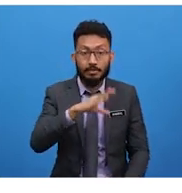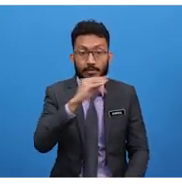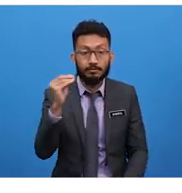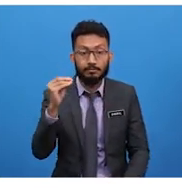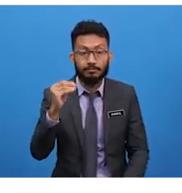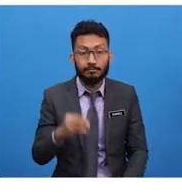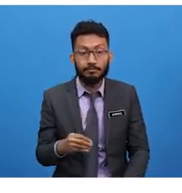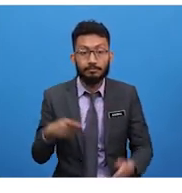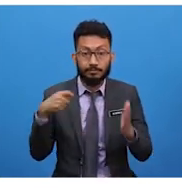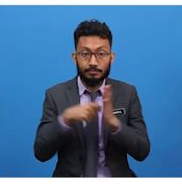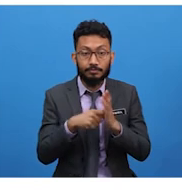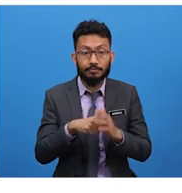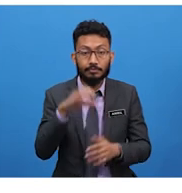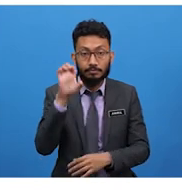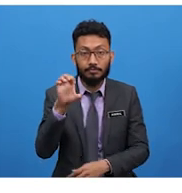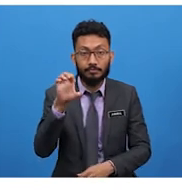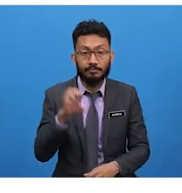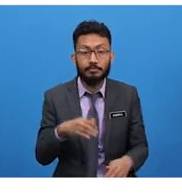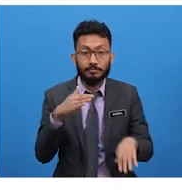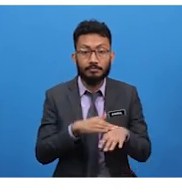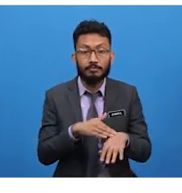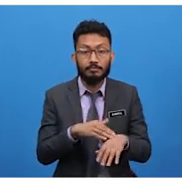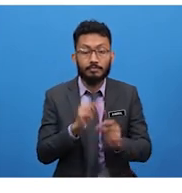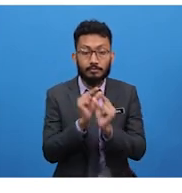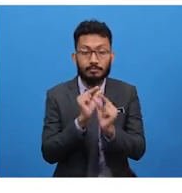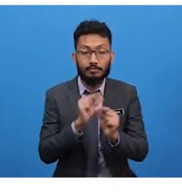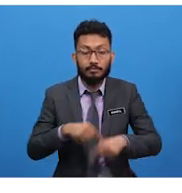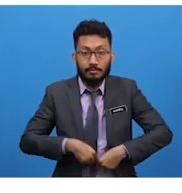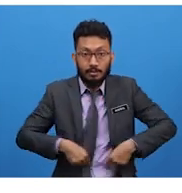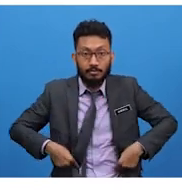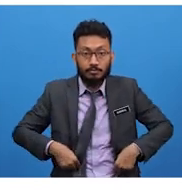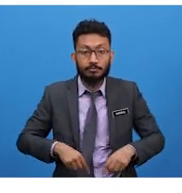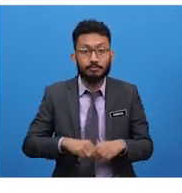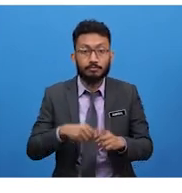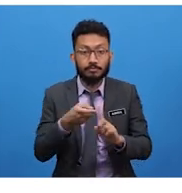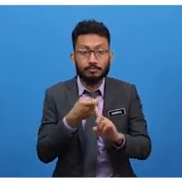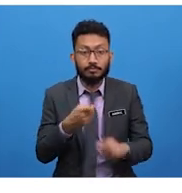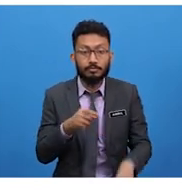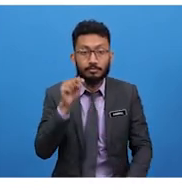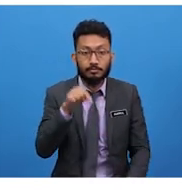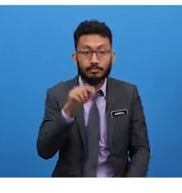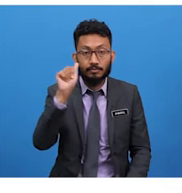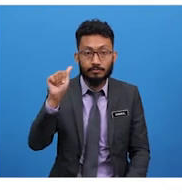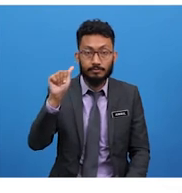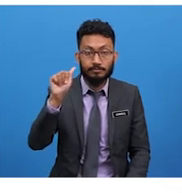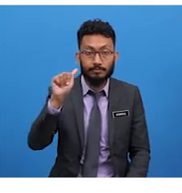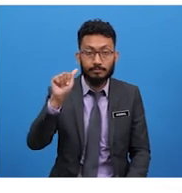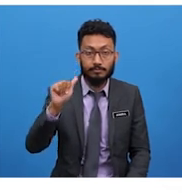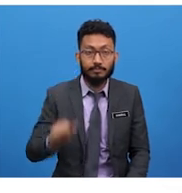dan tandakan titik E pada garis pinggang bermula dari titik A.